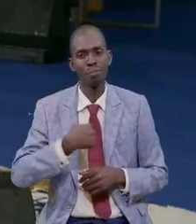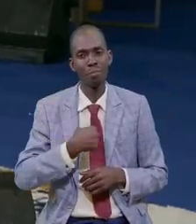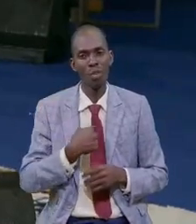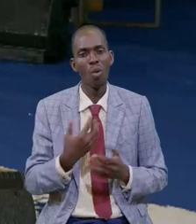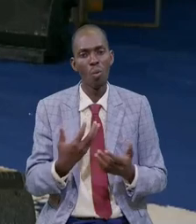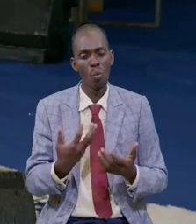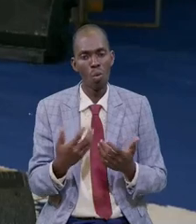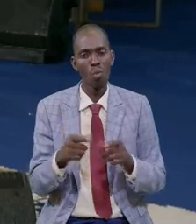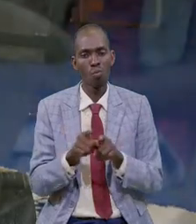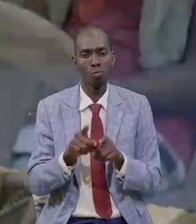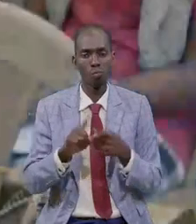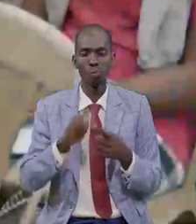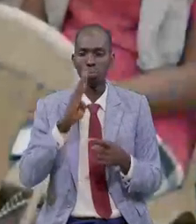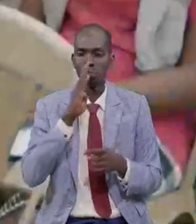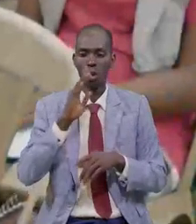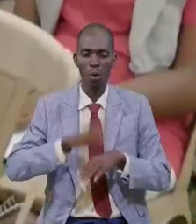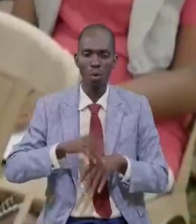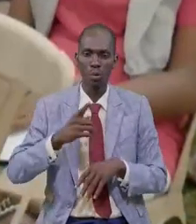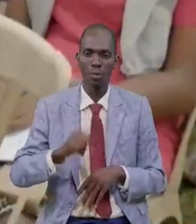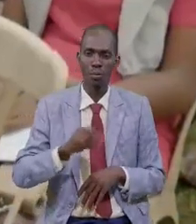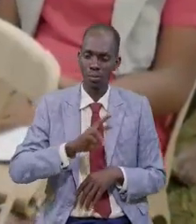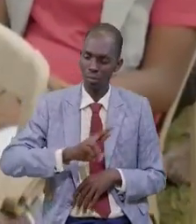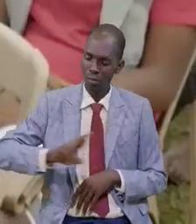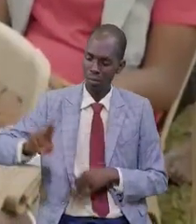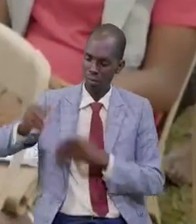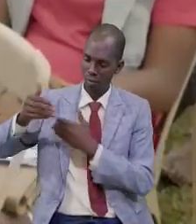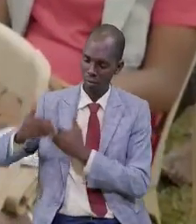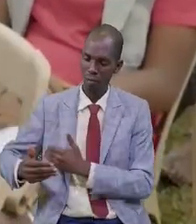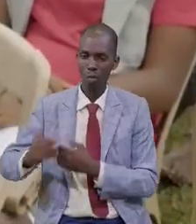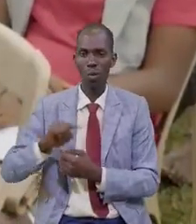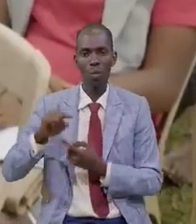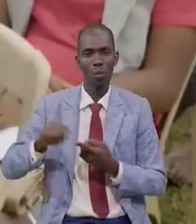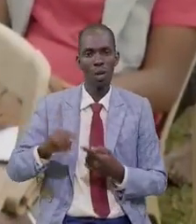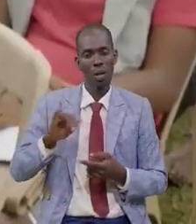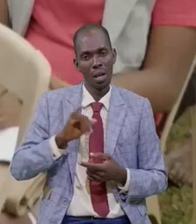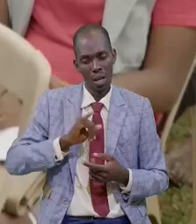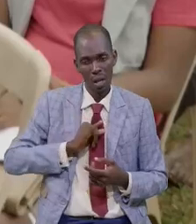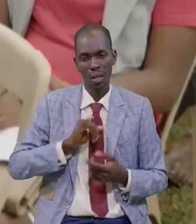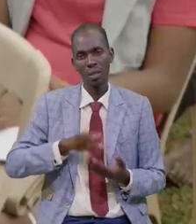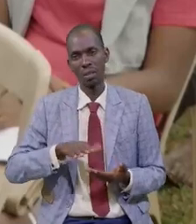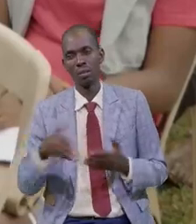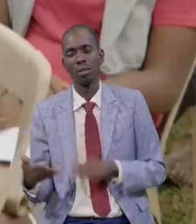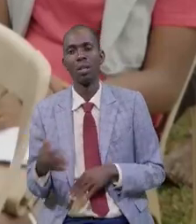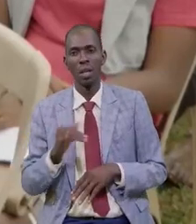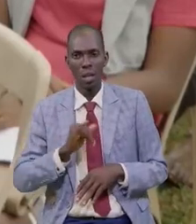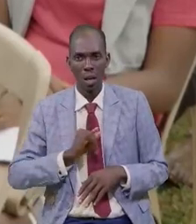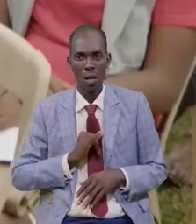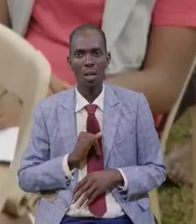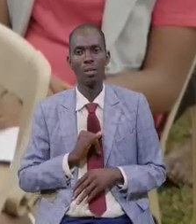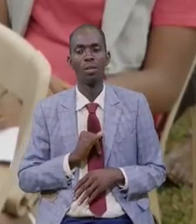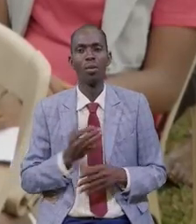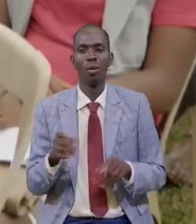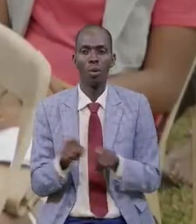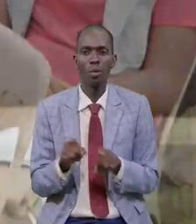je vais être du bon côté quand je serai au ciel dans l'éternité et je me dis